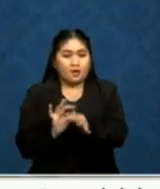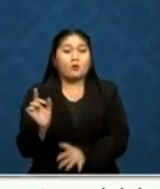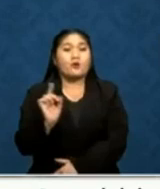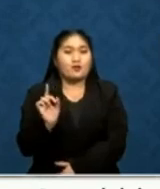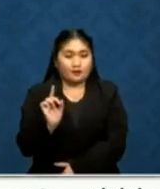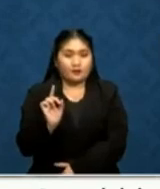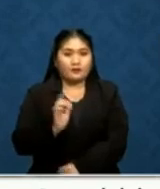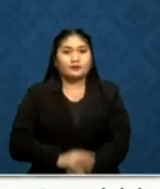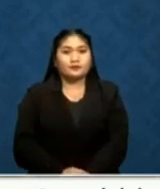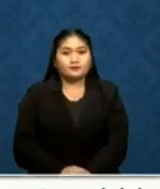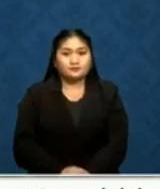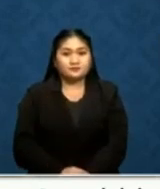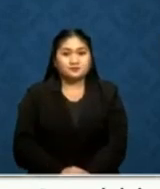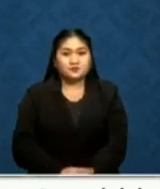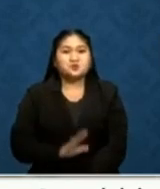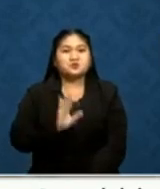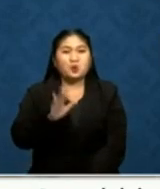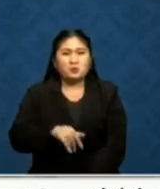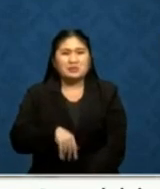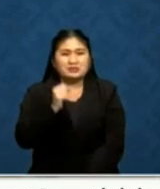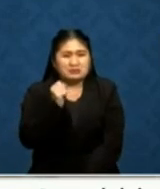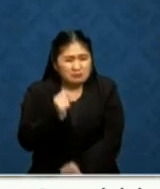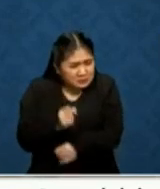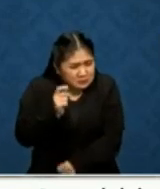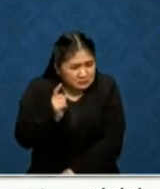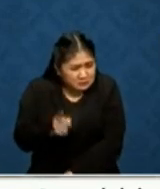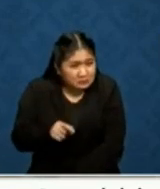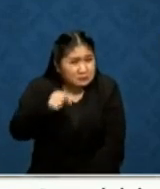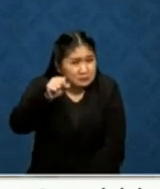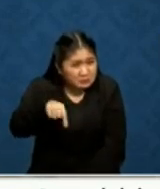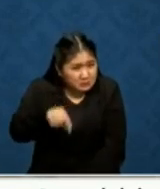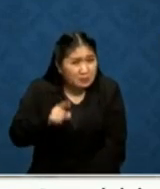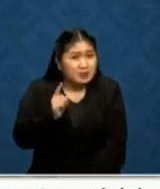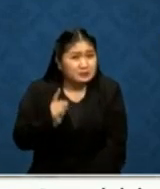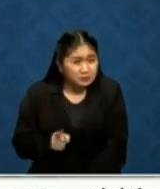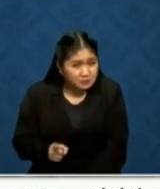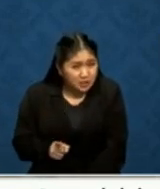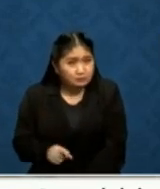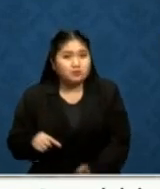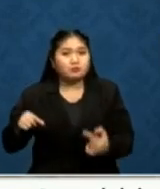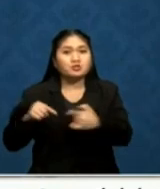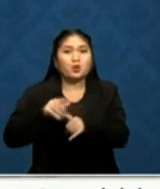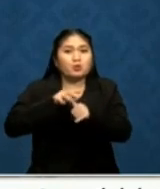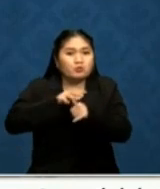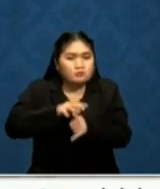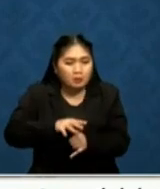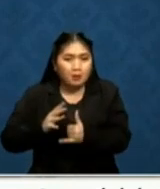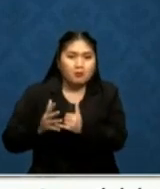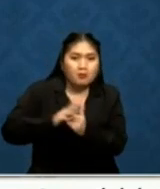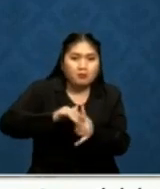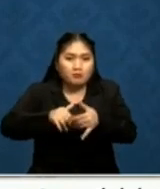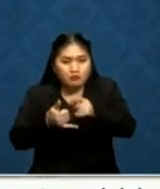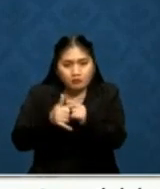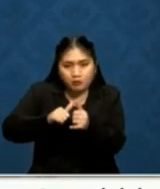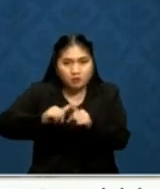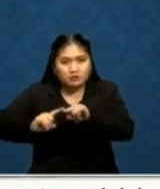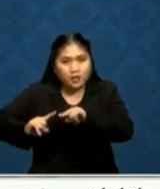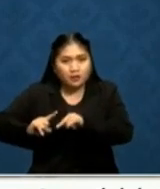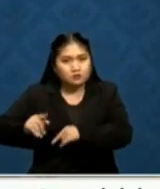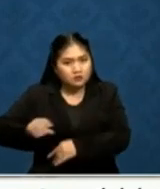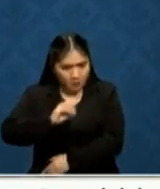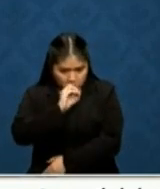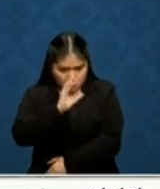พศก็คือต้องมีการกระทําซ้ําๆถึงจะเป็นการคุกคามทางเพศค่ะก็อยากบอกทุกท่านในที่นี้ให้ทราบเท่าๆกันว่